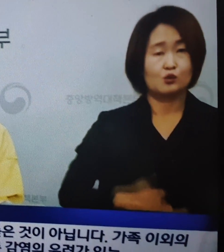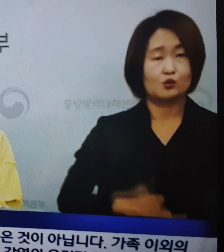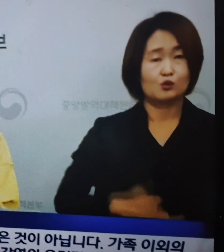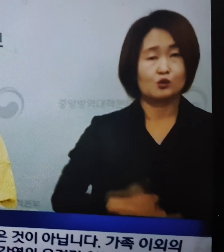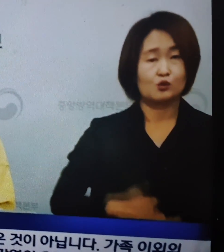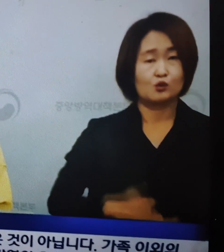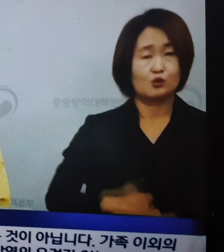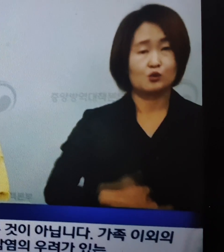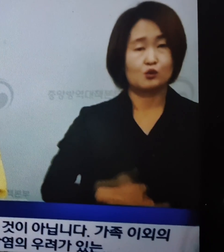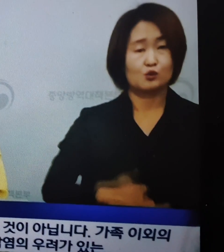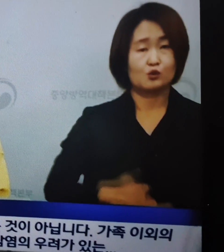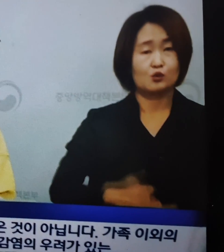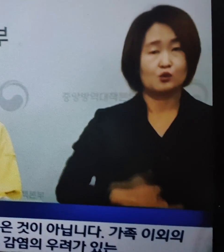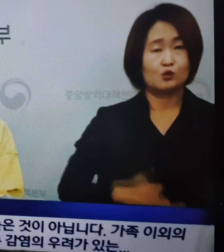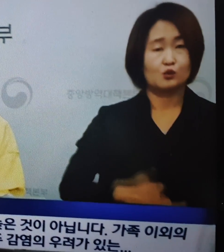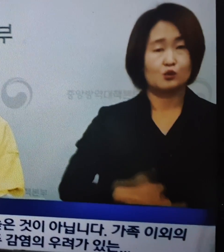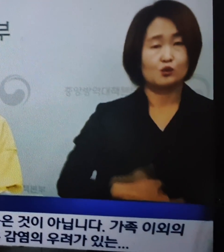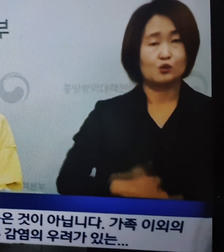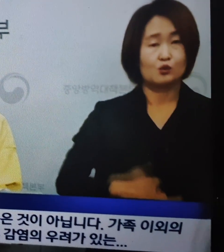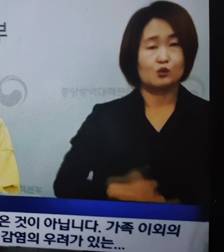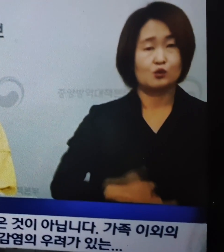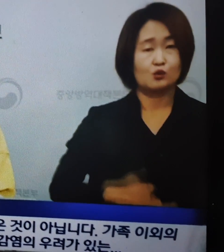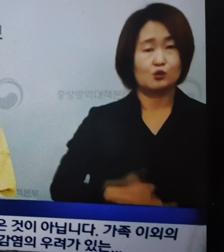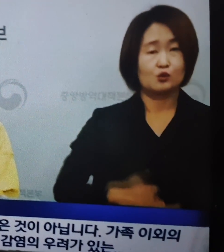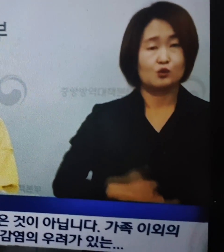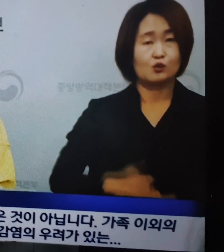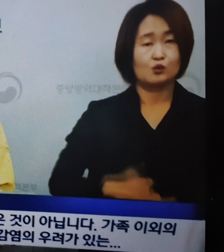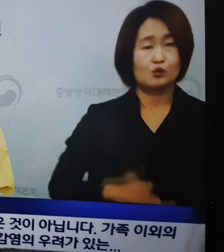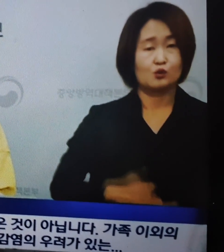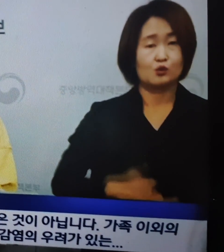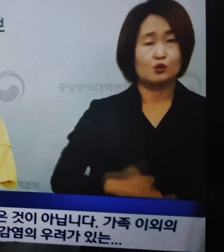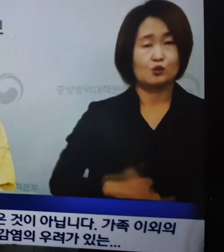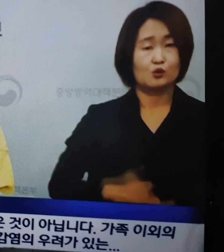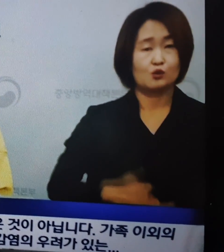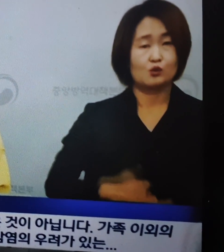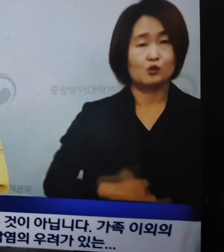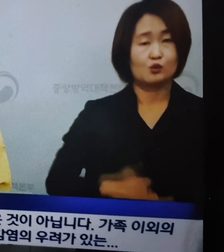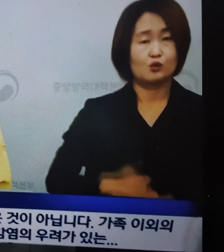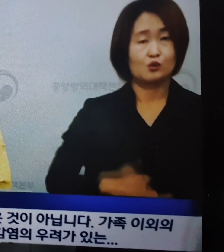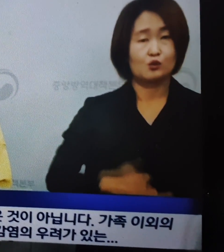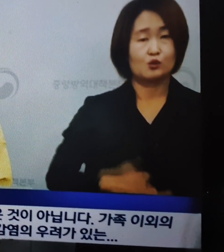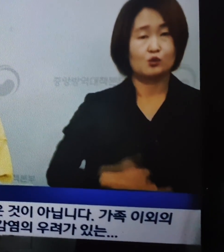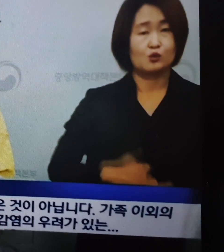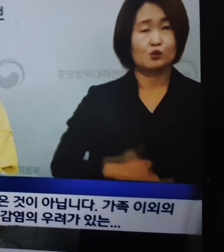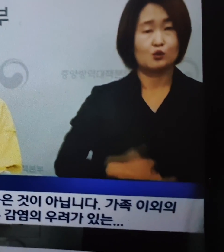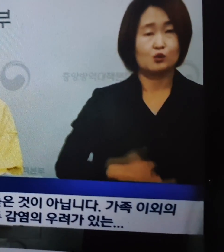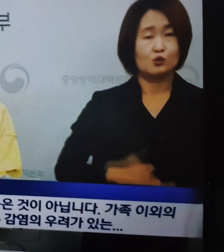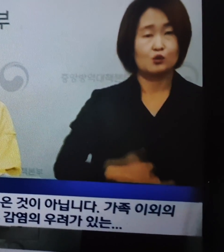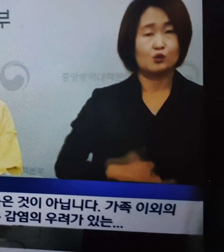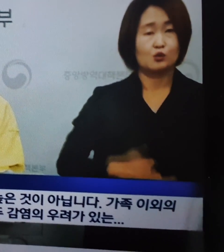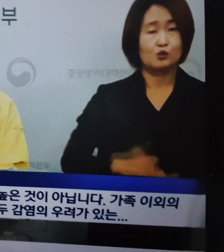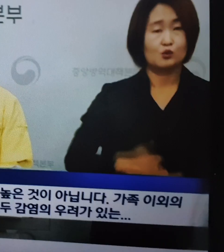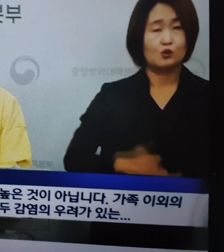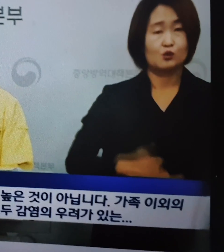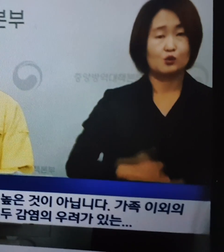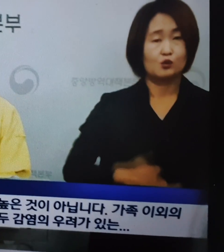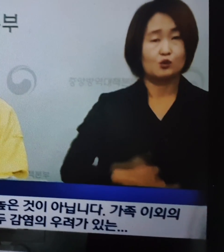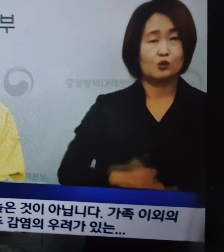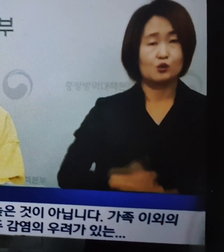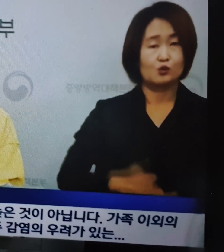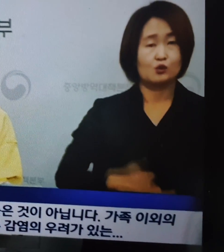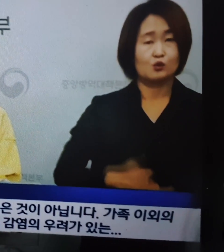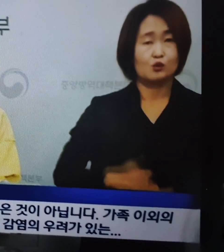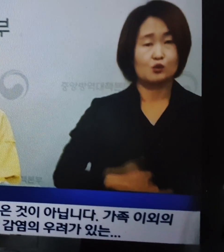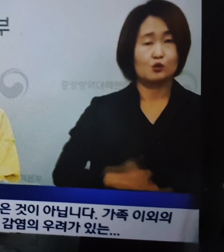입니까 가족들이 모여서 영화를 뭡니까 가족들이 지하철을 타고 다니니까 으 그러니까요 말